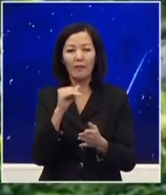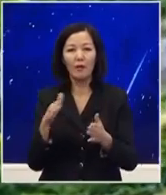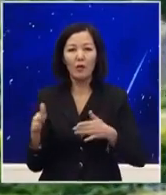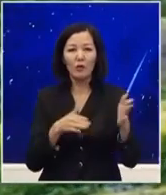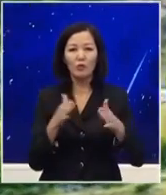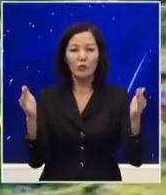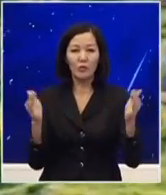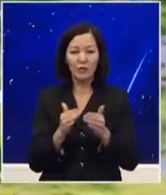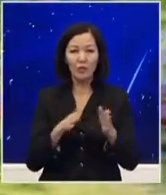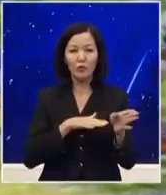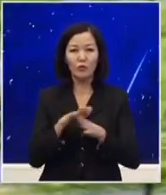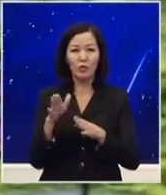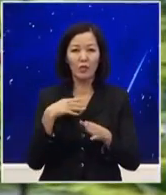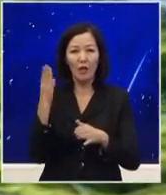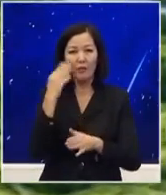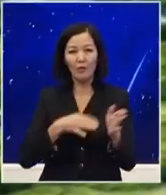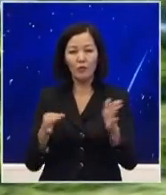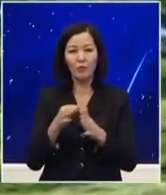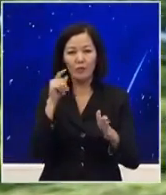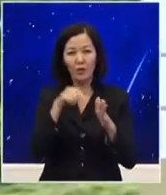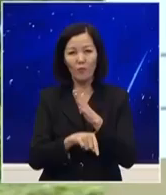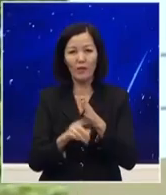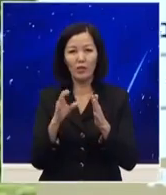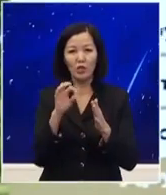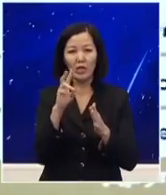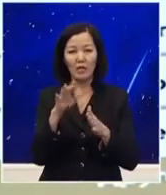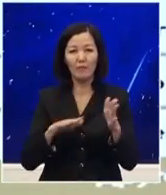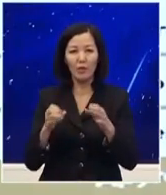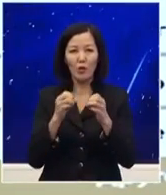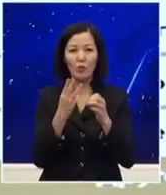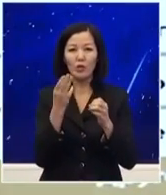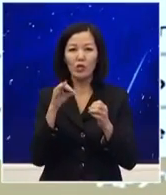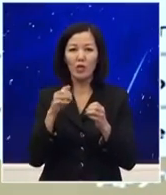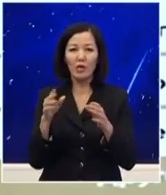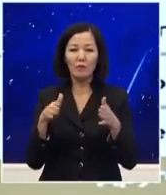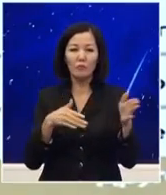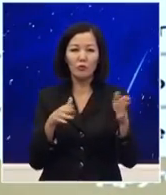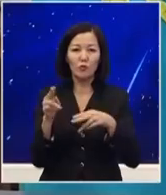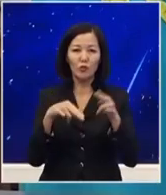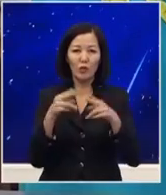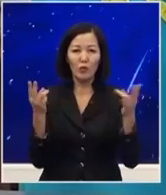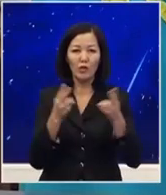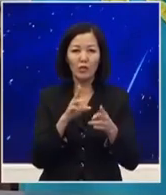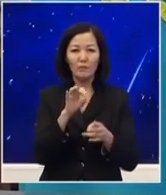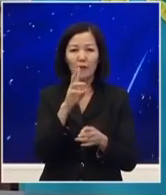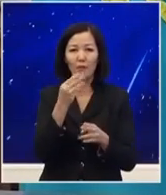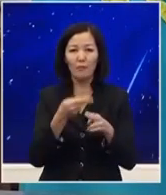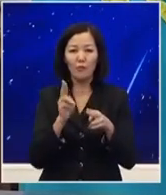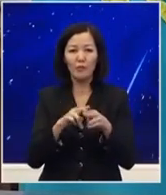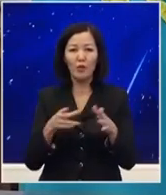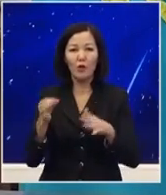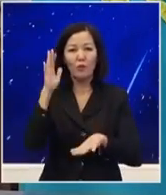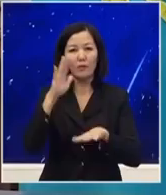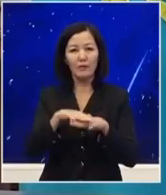жүзеге асады. Ол үшін Алматы облысы аумағындағы Шенгелді маңында 12 шақырымына жол салу қажет. Асқар Мамин бұл мәселені